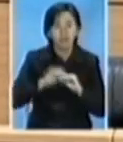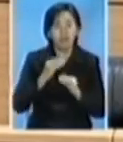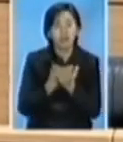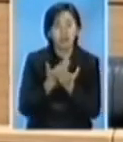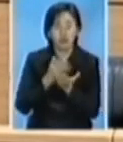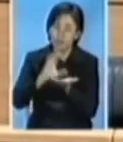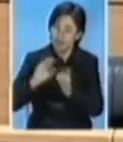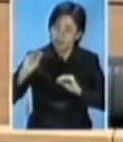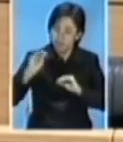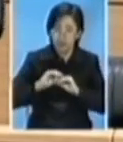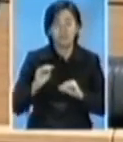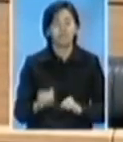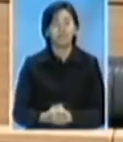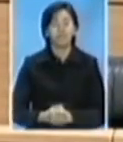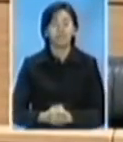ณให้ท่านครับ